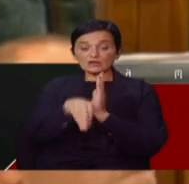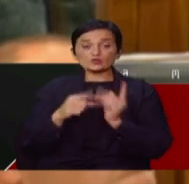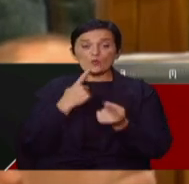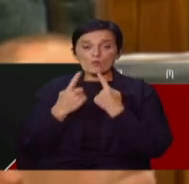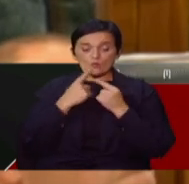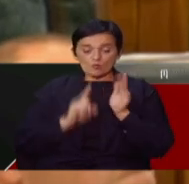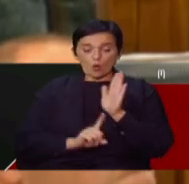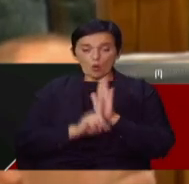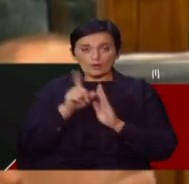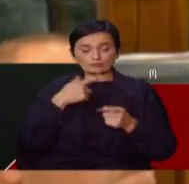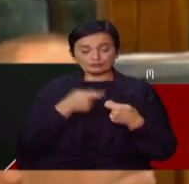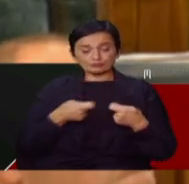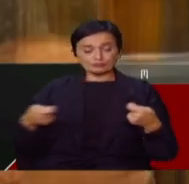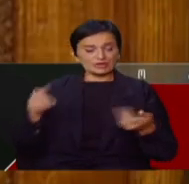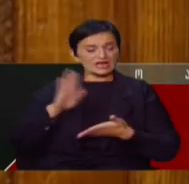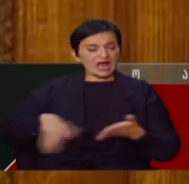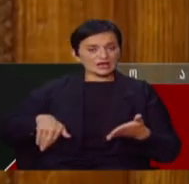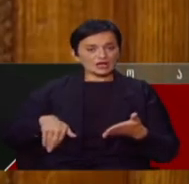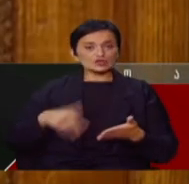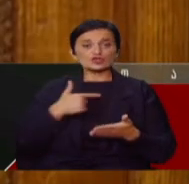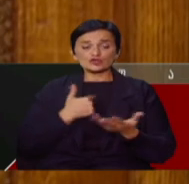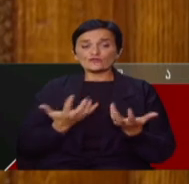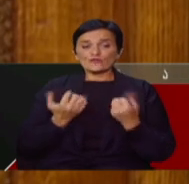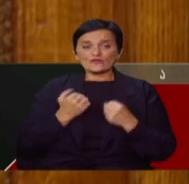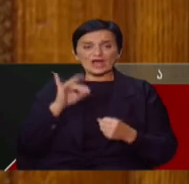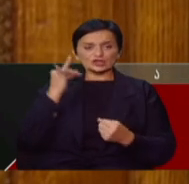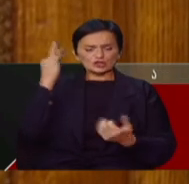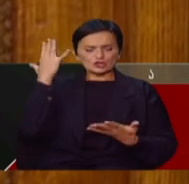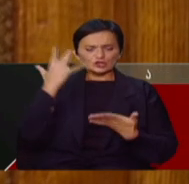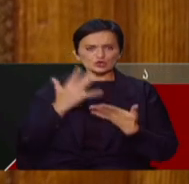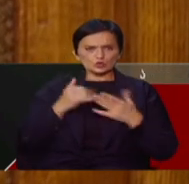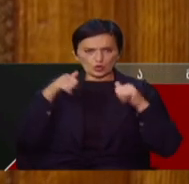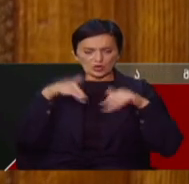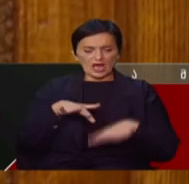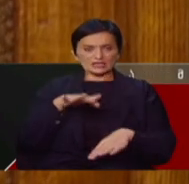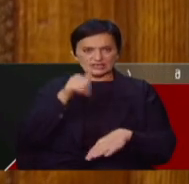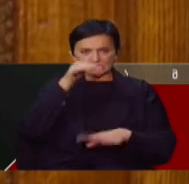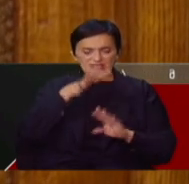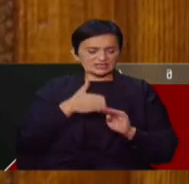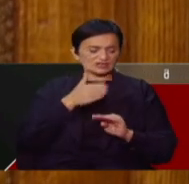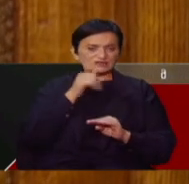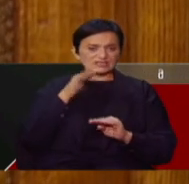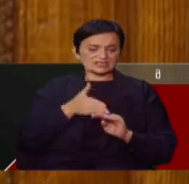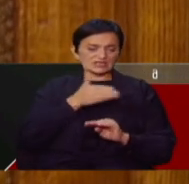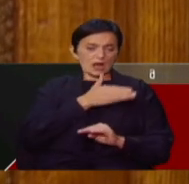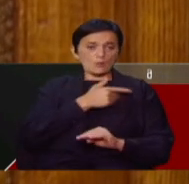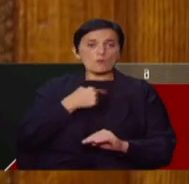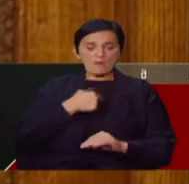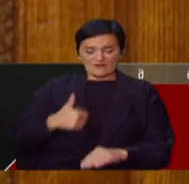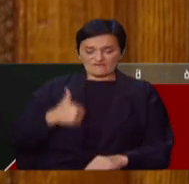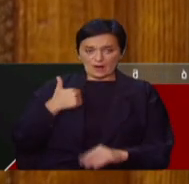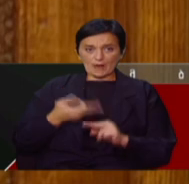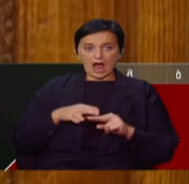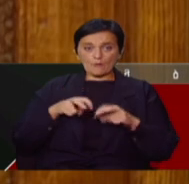მოლაპარაკებები დაიწყოს გაჭიანურების გარეშე. ჩვენ მივიღეთ ისტორიული გადაწყვეტილებები გასულ თვეებსა და წლებში და მე ვამაყობ